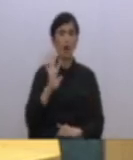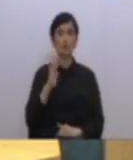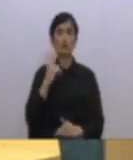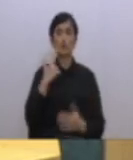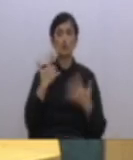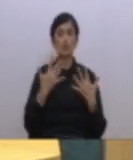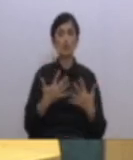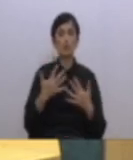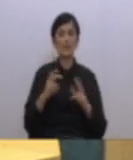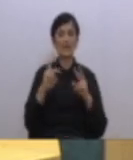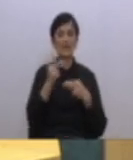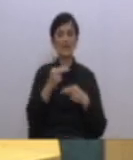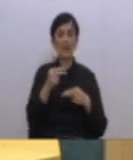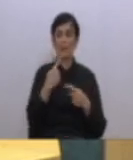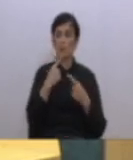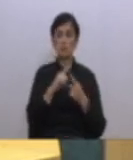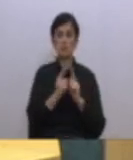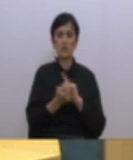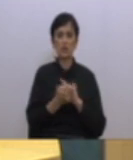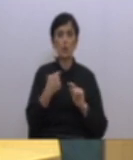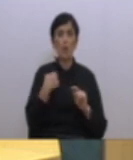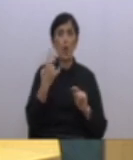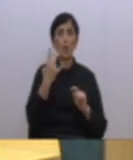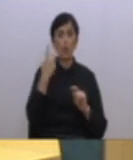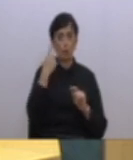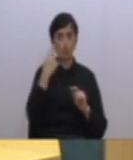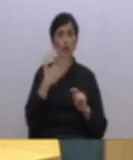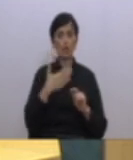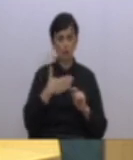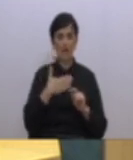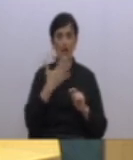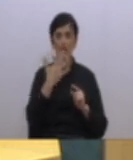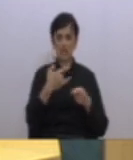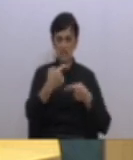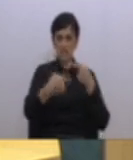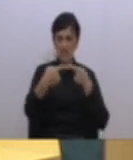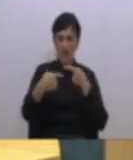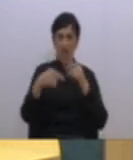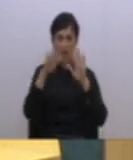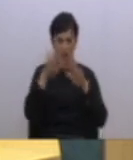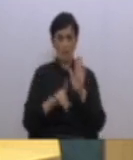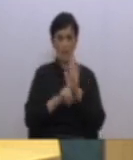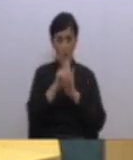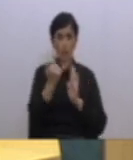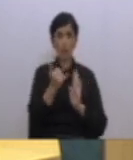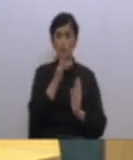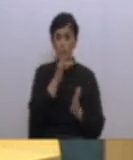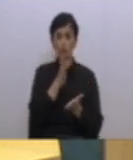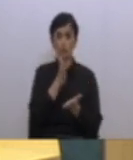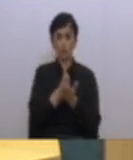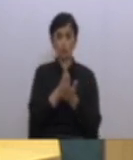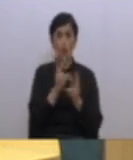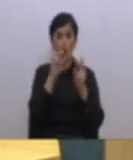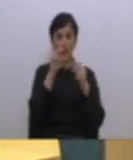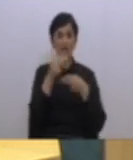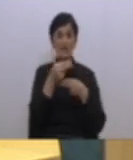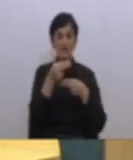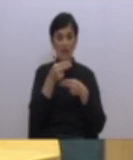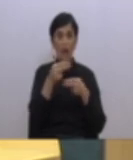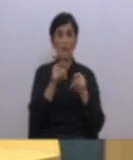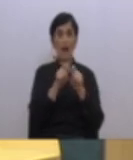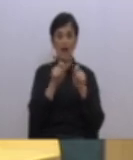უხერხულობათ ამ თემაზე საუბარი. პირიქით, მე ვფიქრობ, უნდა გავხსნათ დებატები ჩვენ ქვეყანაში. მოვიდა დრო, მომწიფდა დრო, რომ ამ თემაზე გაიხსნათ დებატები,